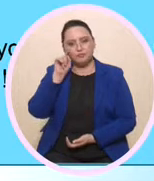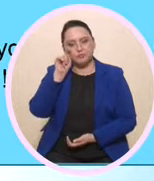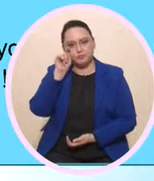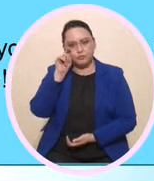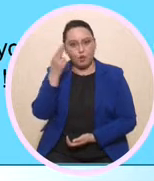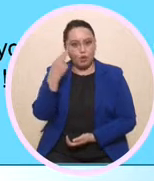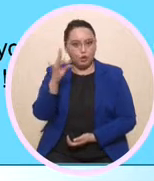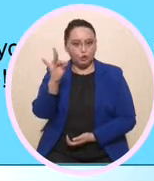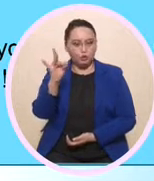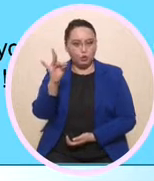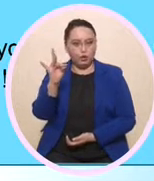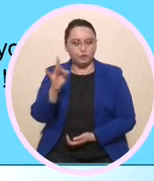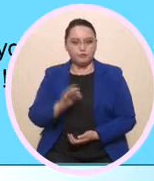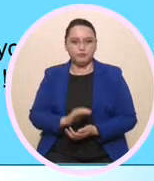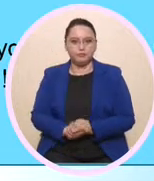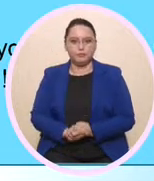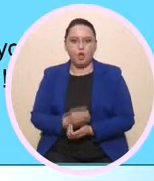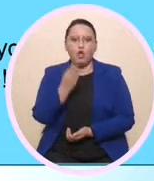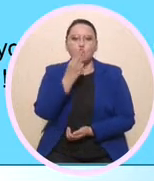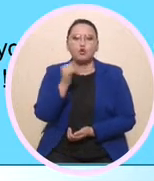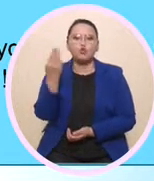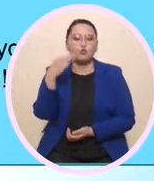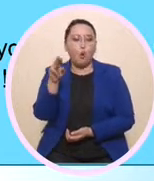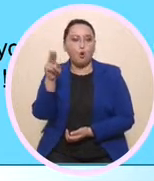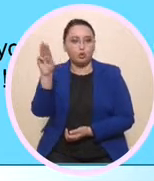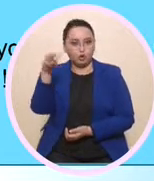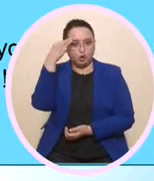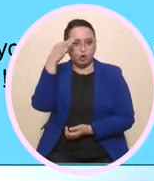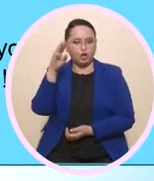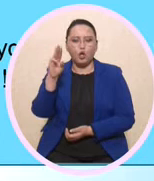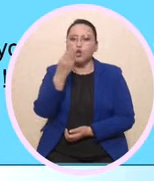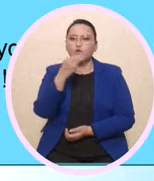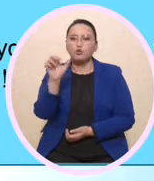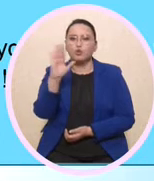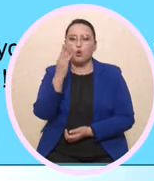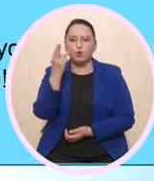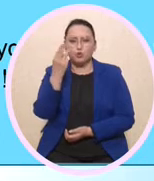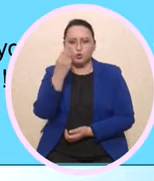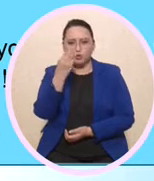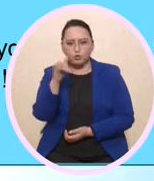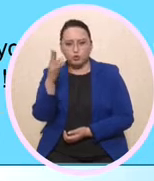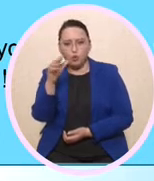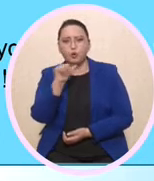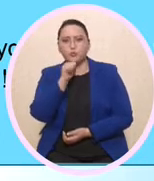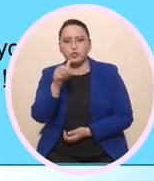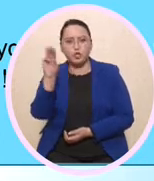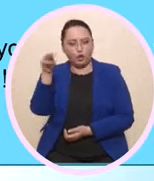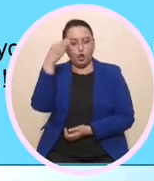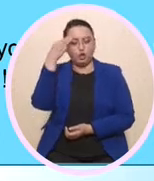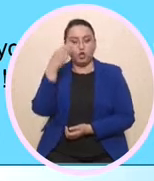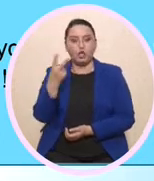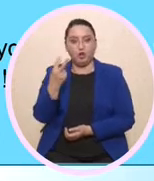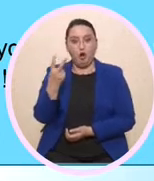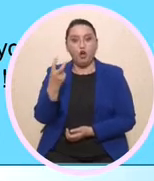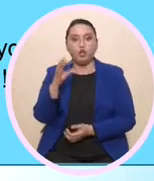Дүрийн шууд тодорхойлолт, шууд бус тодорхойлолт гэж байдаг хөөхтүүдтэй тийм ээ. За шууд бус тодорхойлолт гэдэг бол тухайн дүрийн